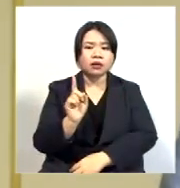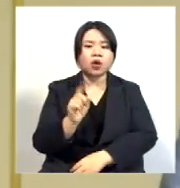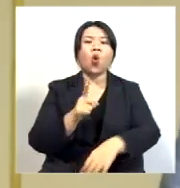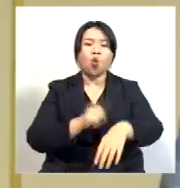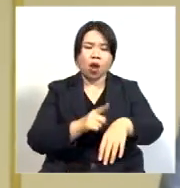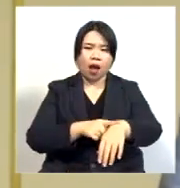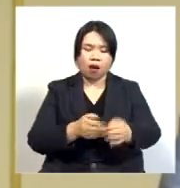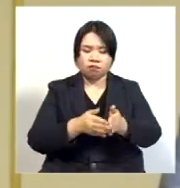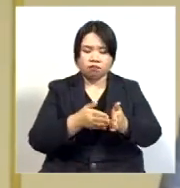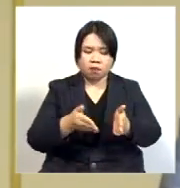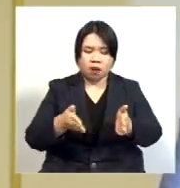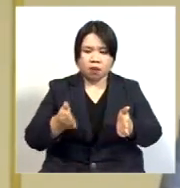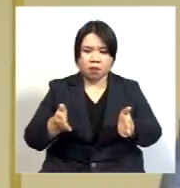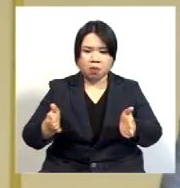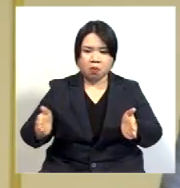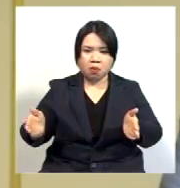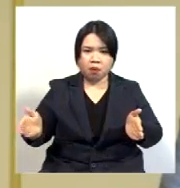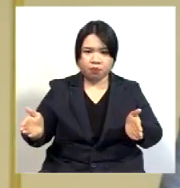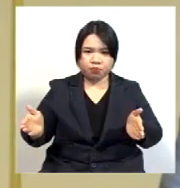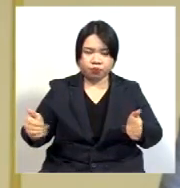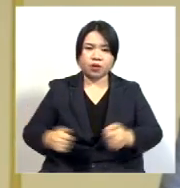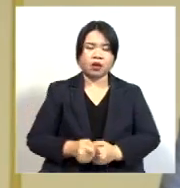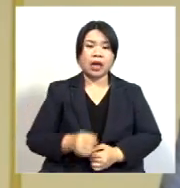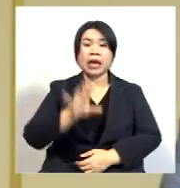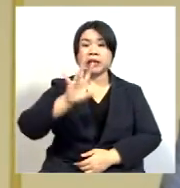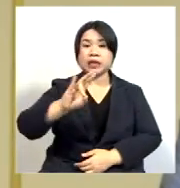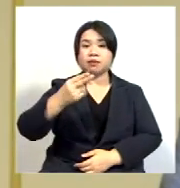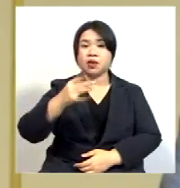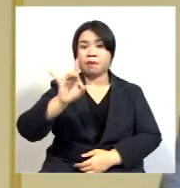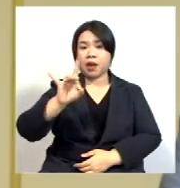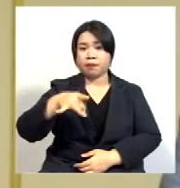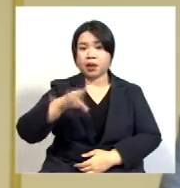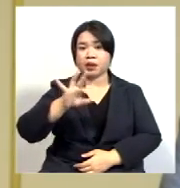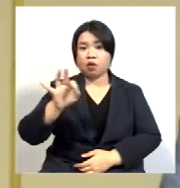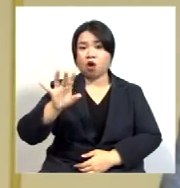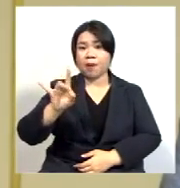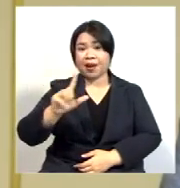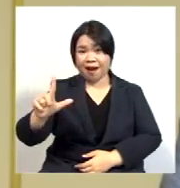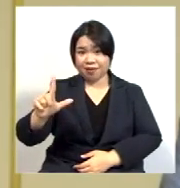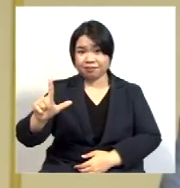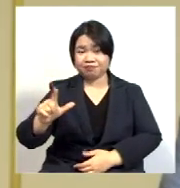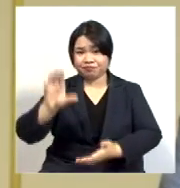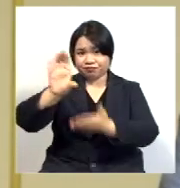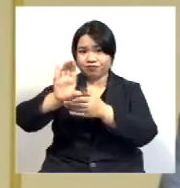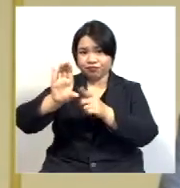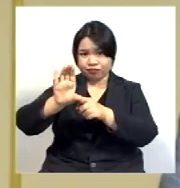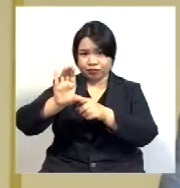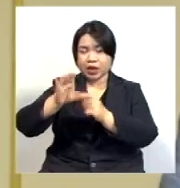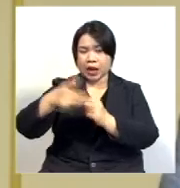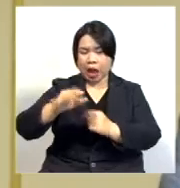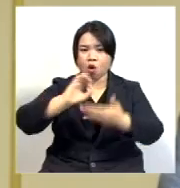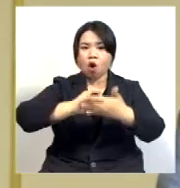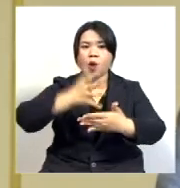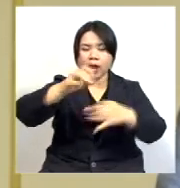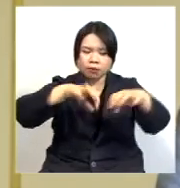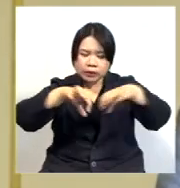วลานะครับก็ได้เงินเอาเงิน 78,908 ล้านบาทเนี่ยไปเข้าโปรแกรมใน